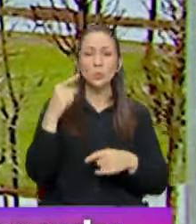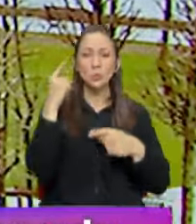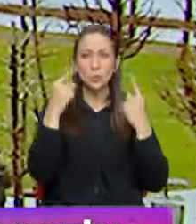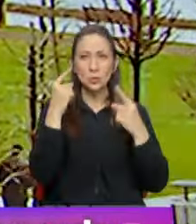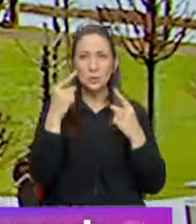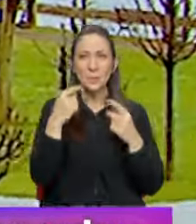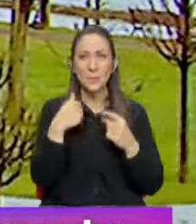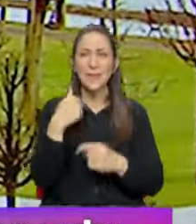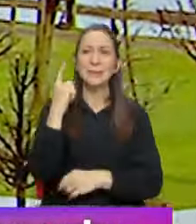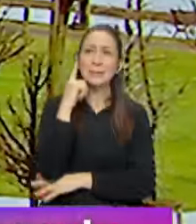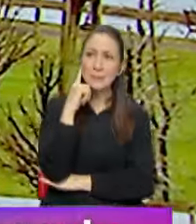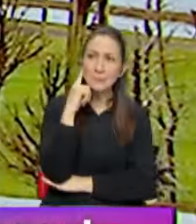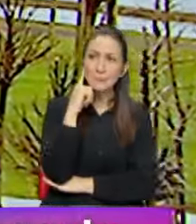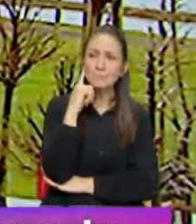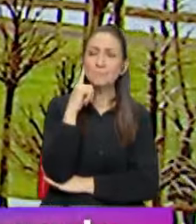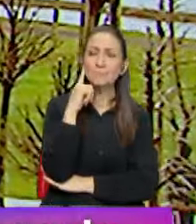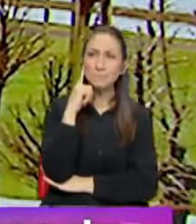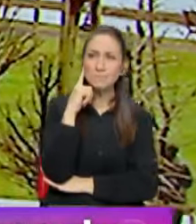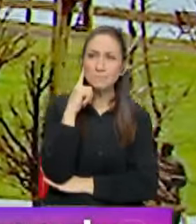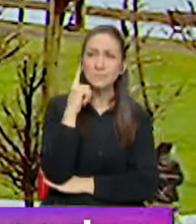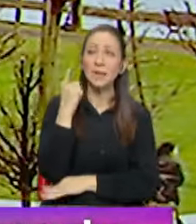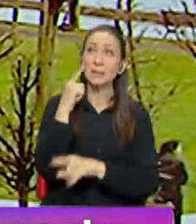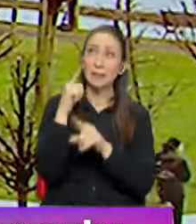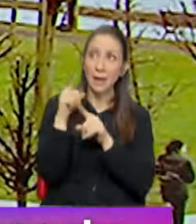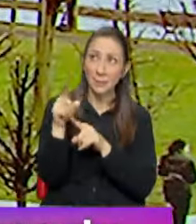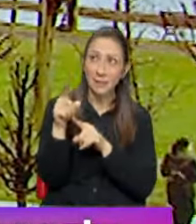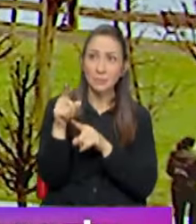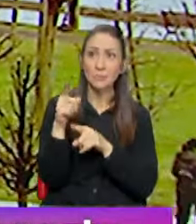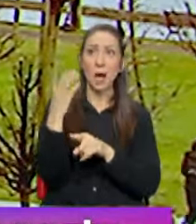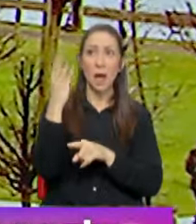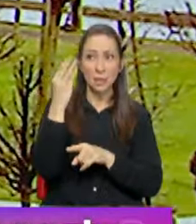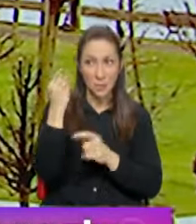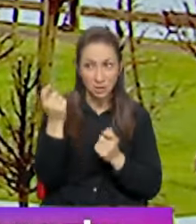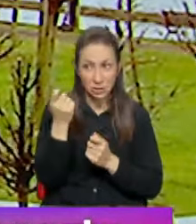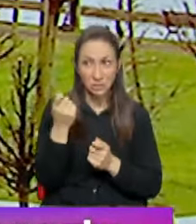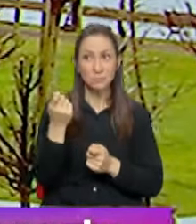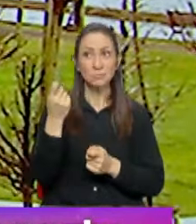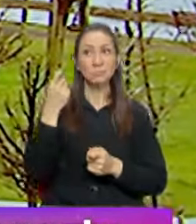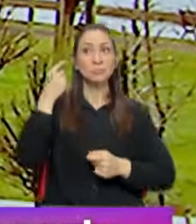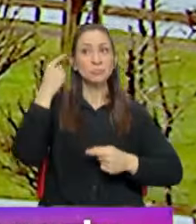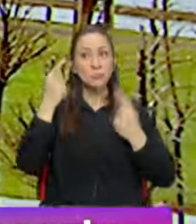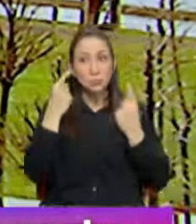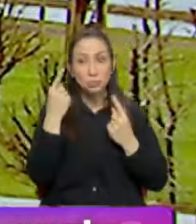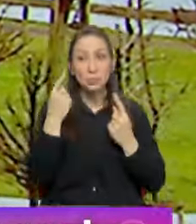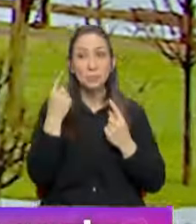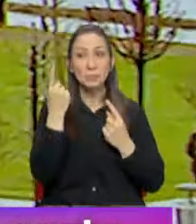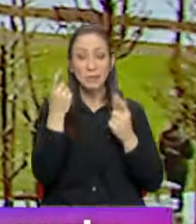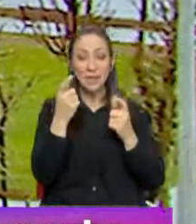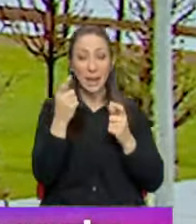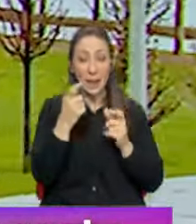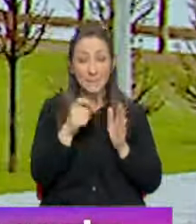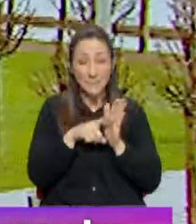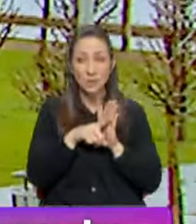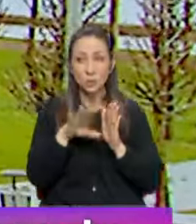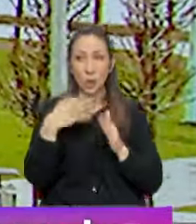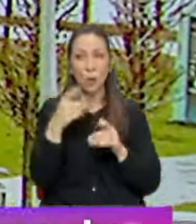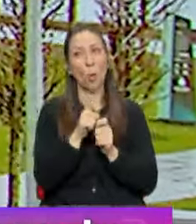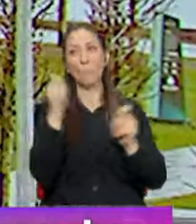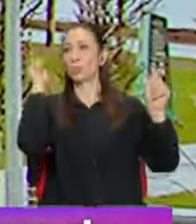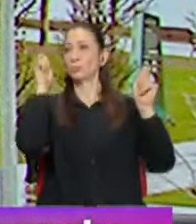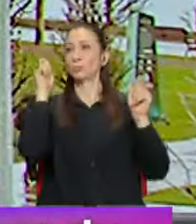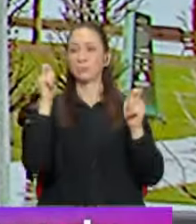düşünürün dinledim, takip ettim, sindirmeye çalıştım, özümsemeye çalıştım. Bir yere kadar başardım ama ondan sonra